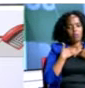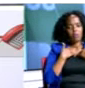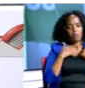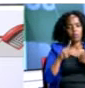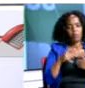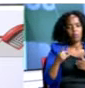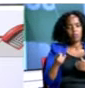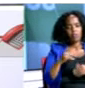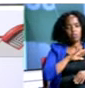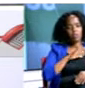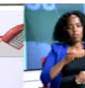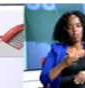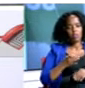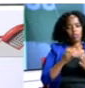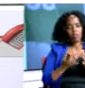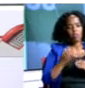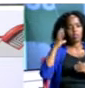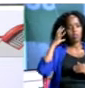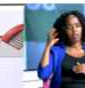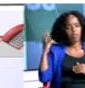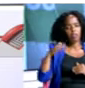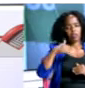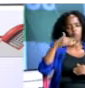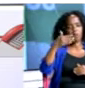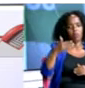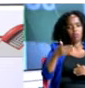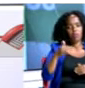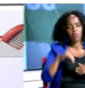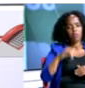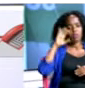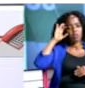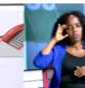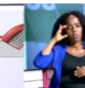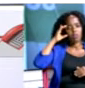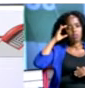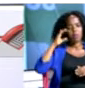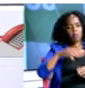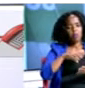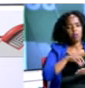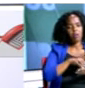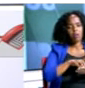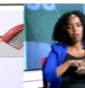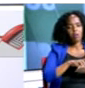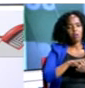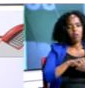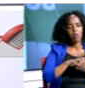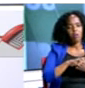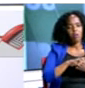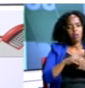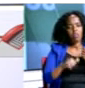awas ni ken nama makan sepatah keboda. Japanis sunu fe magala salah kes nyatera bulejrat